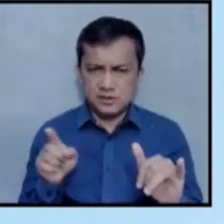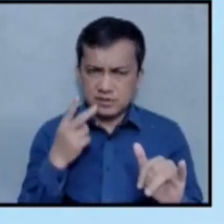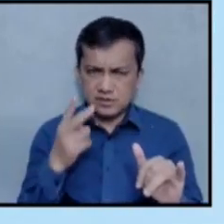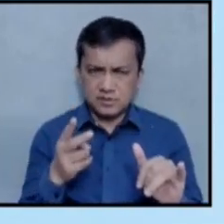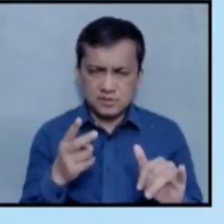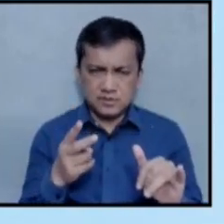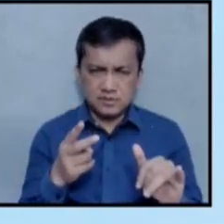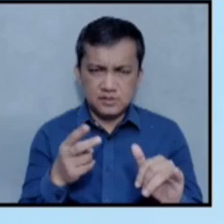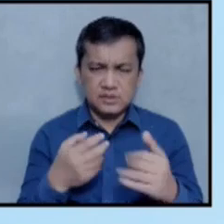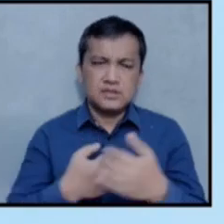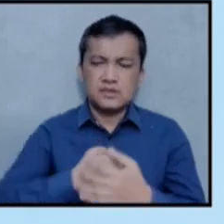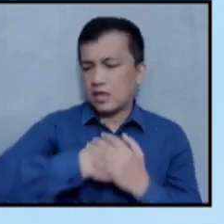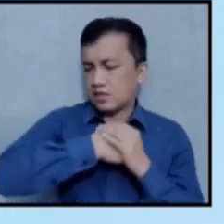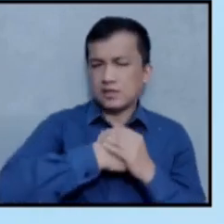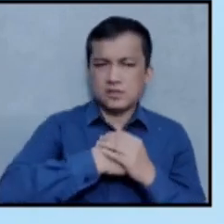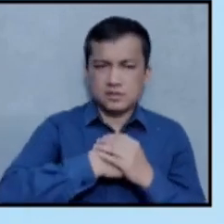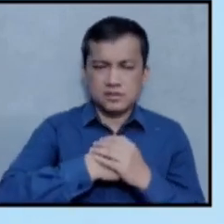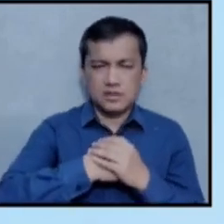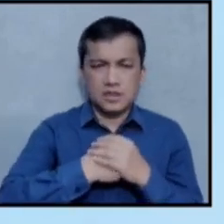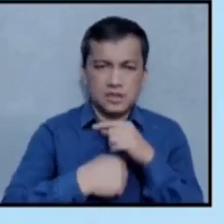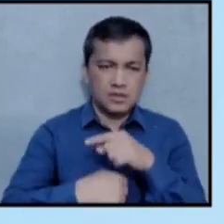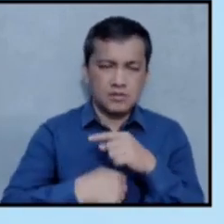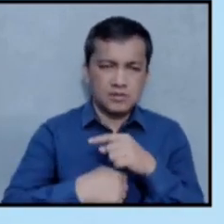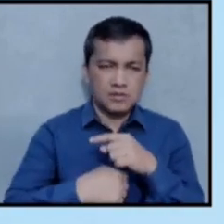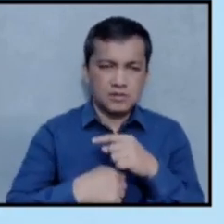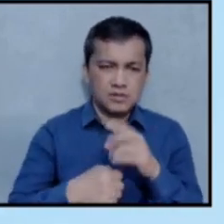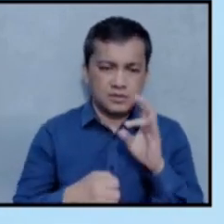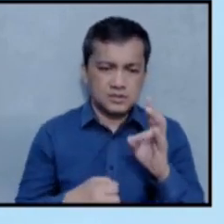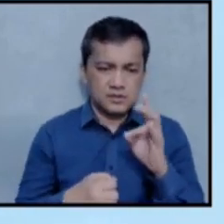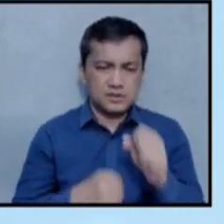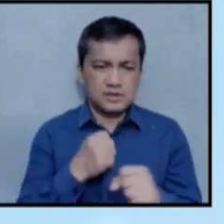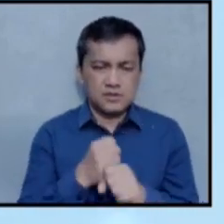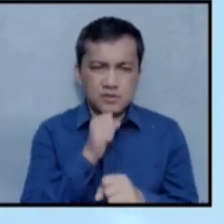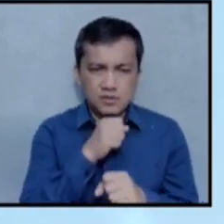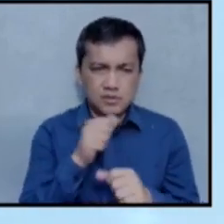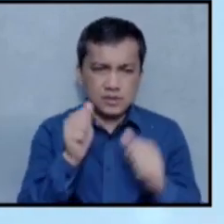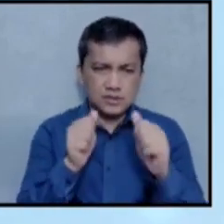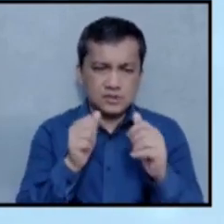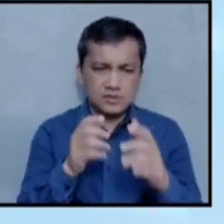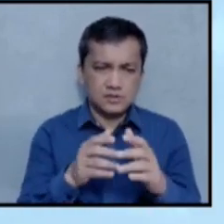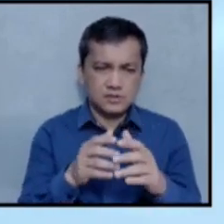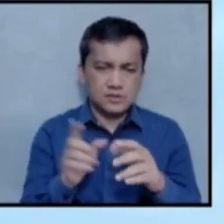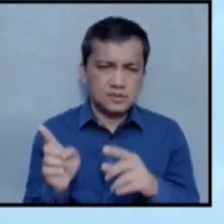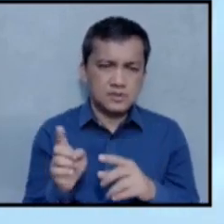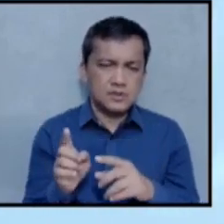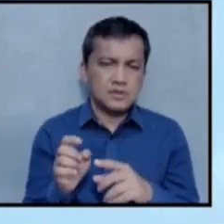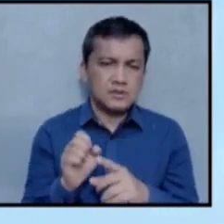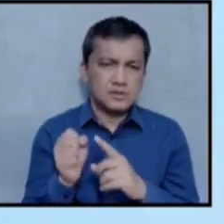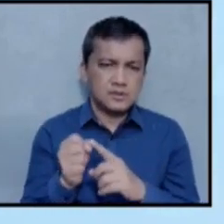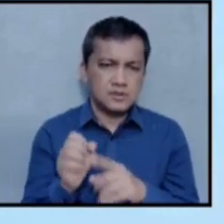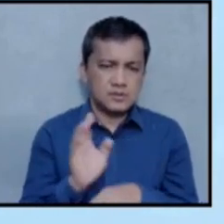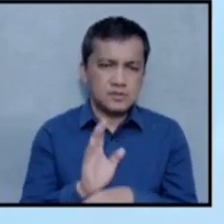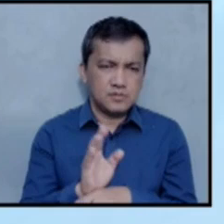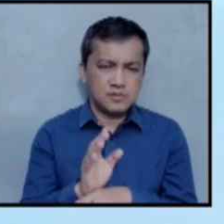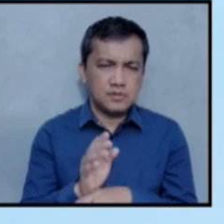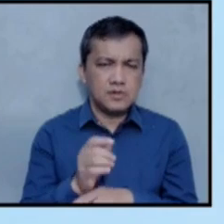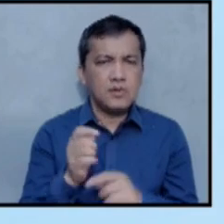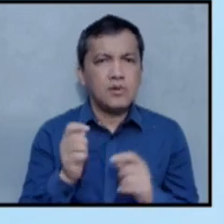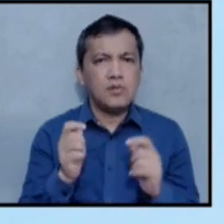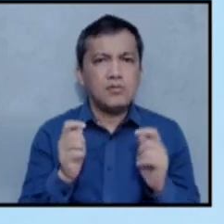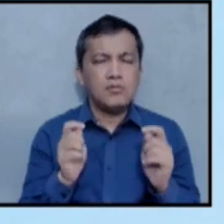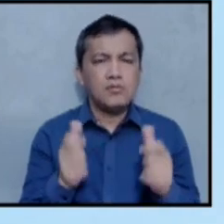ng isang lalaki o stuntman, ang 70-year-old actor, para sa isang eksena sa pelikula. Nang bigla na